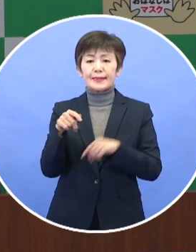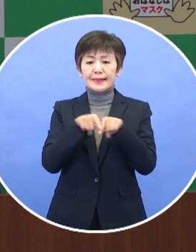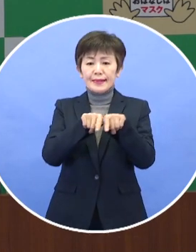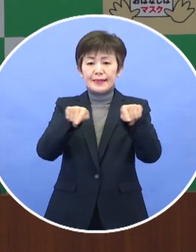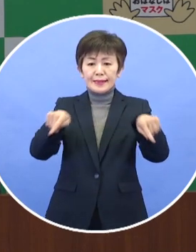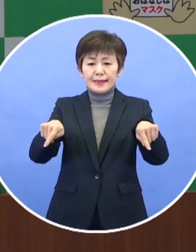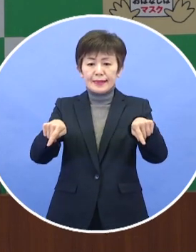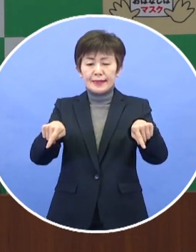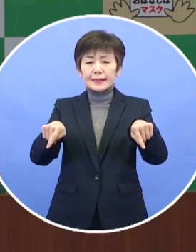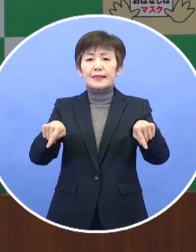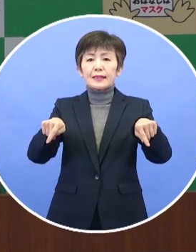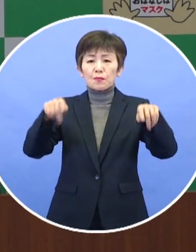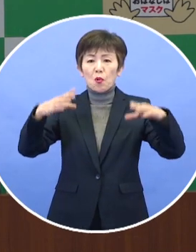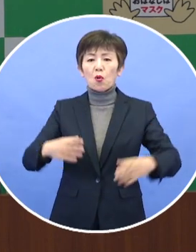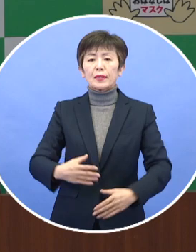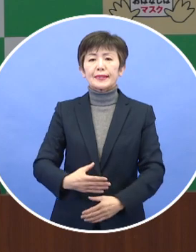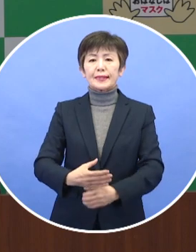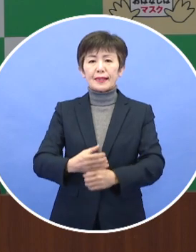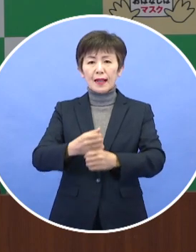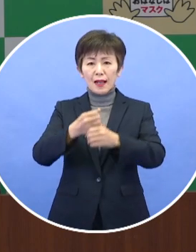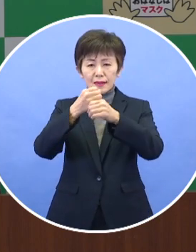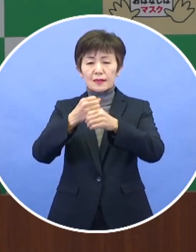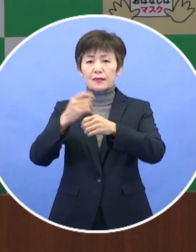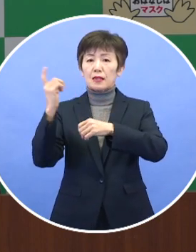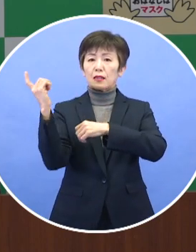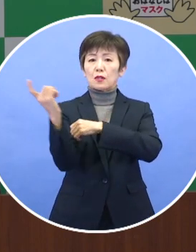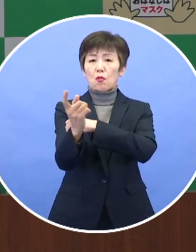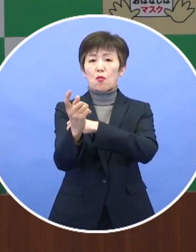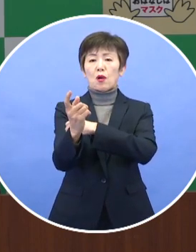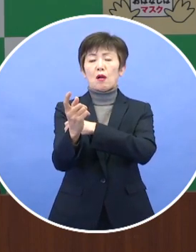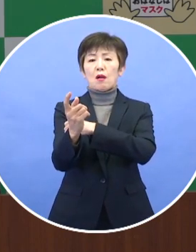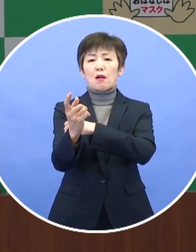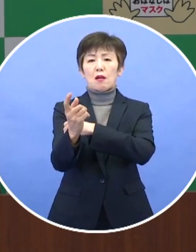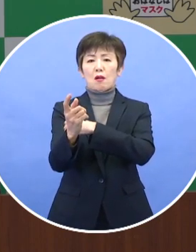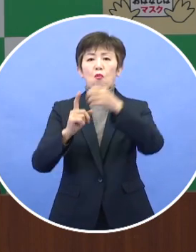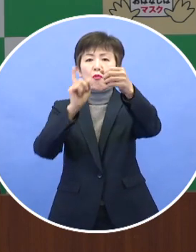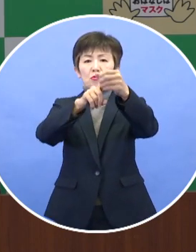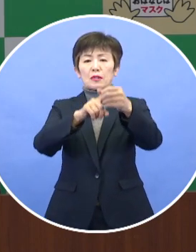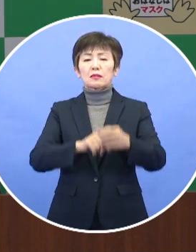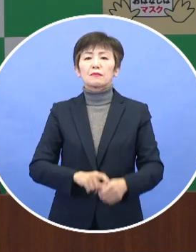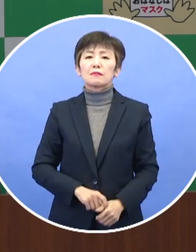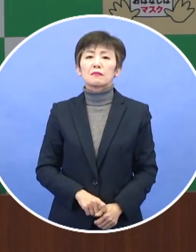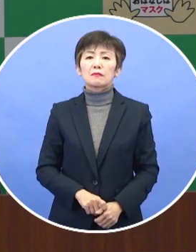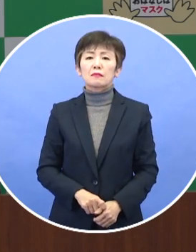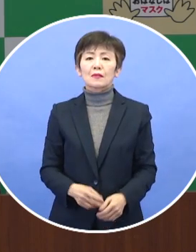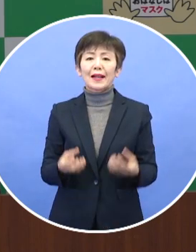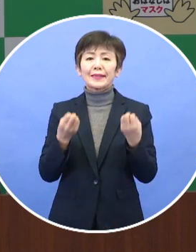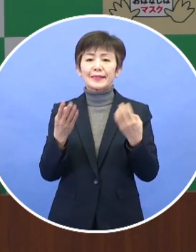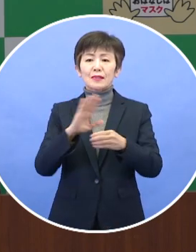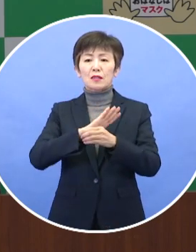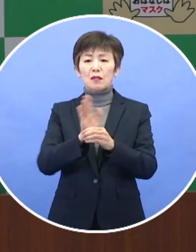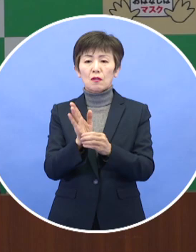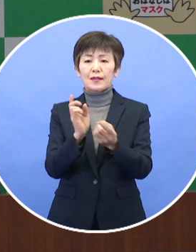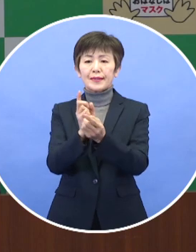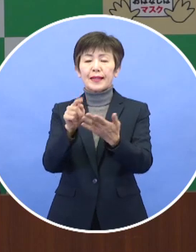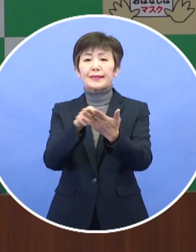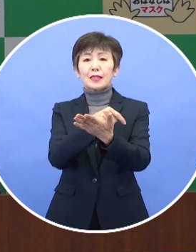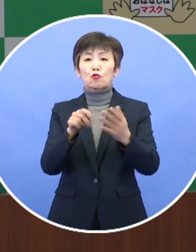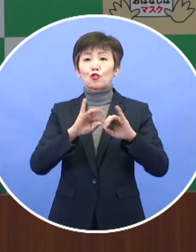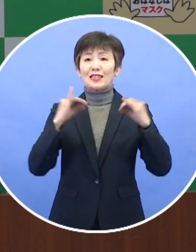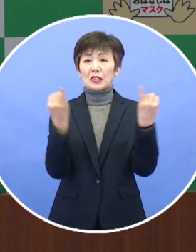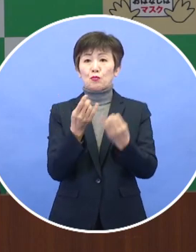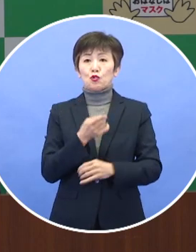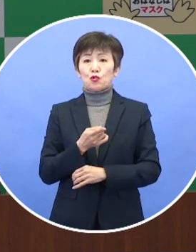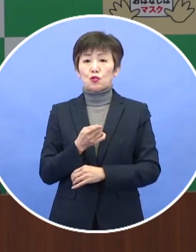ですね、一元化することで、さらに強化をしていこうというものでございます。それから新型コロナ対策チーム、これについて